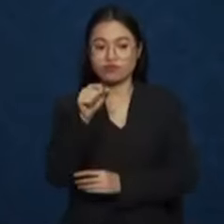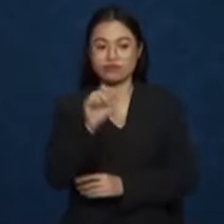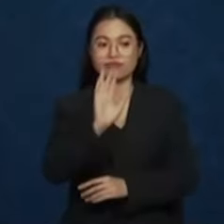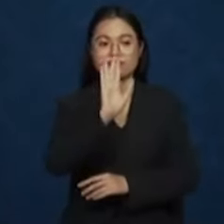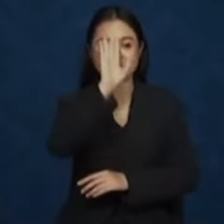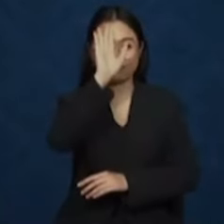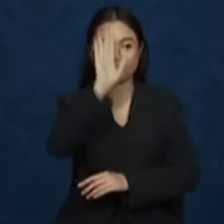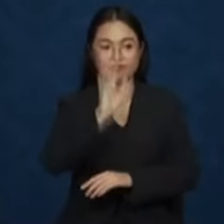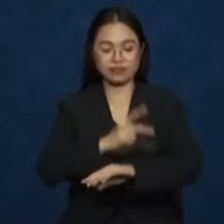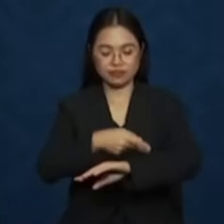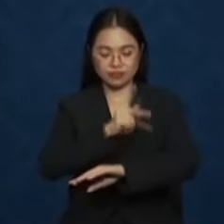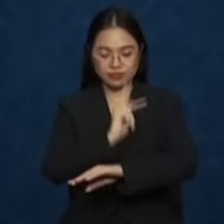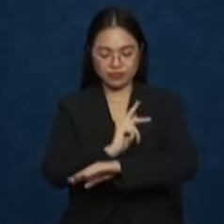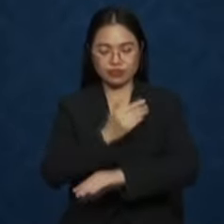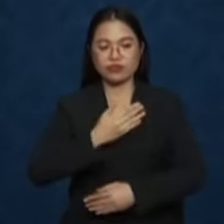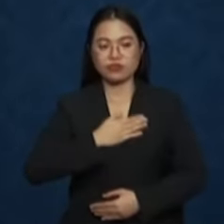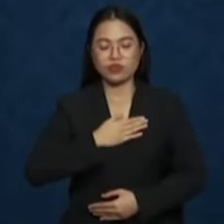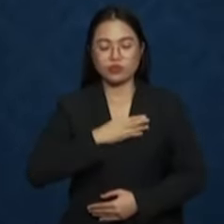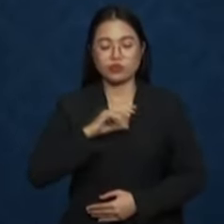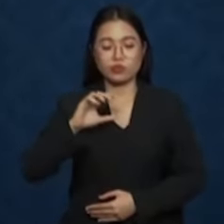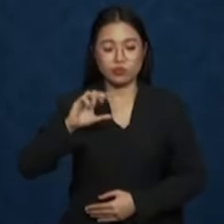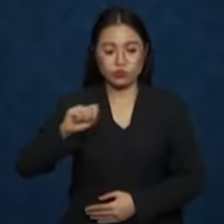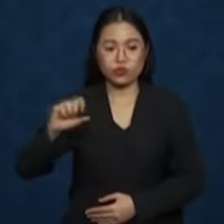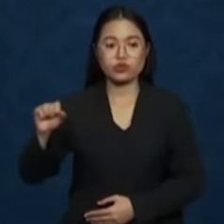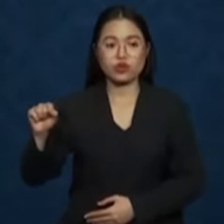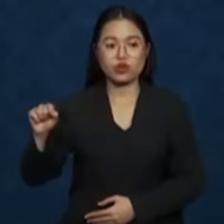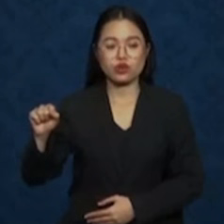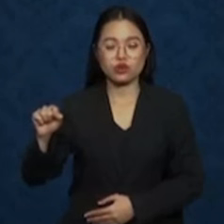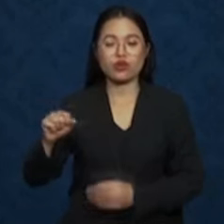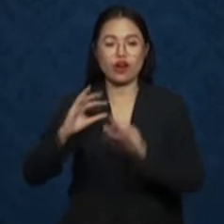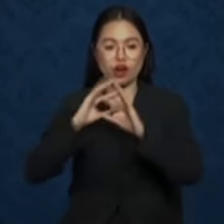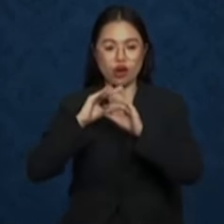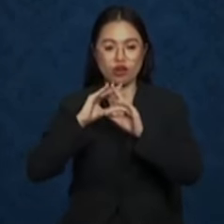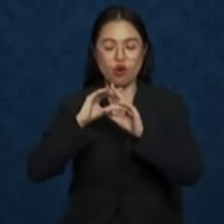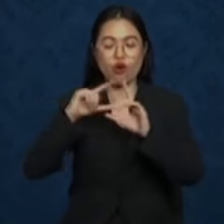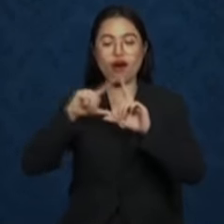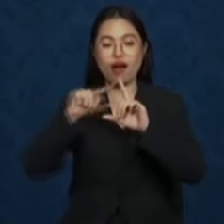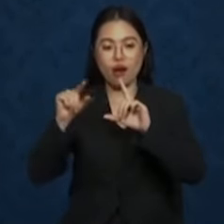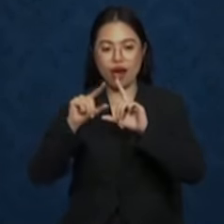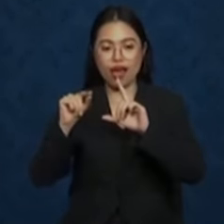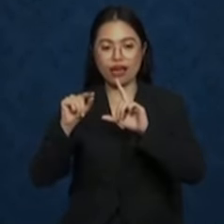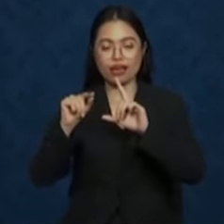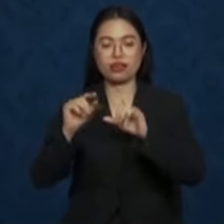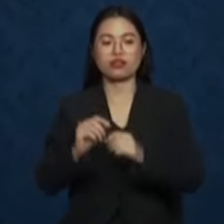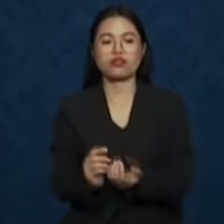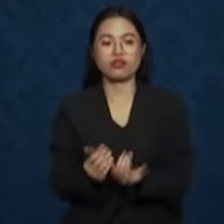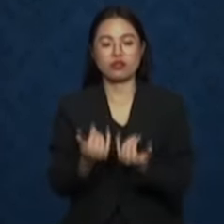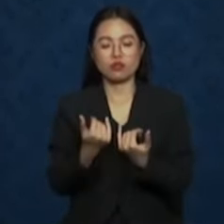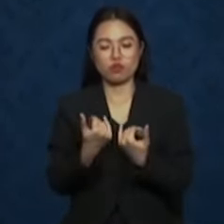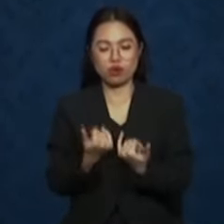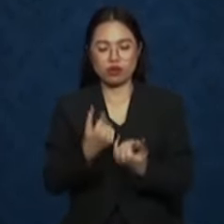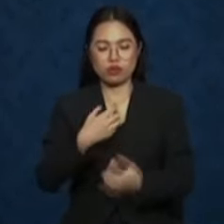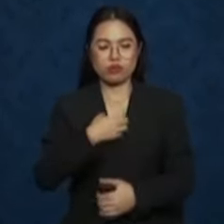ท่านประธานครับผมชุติพงศ์วิโยปิญโญครับสมาชิกสภาผู้แทนราษฎรจังหวัดระยองพรรคก้าวไกลท่านประธานครับผม